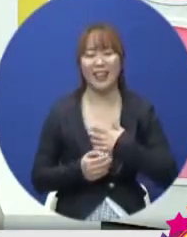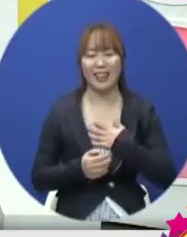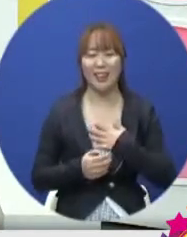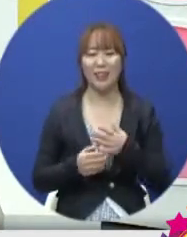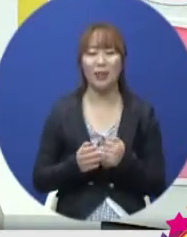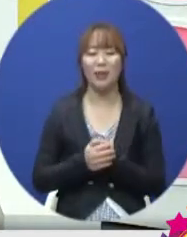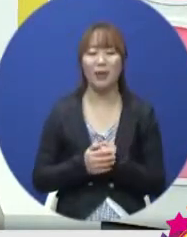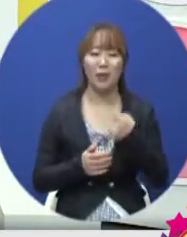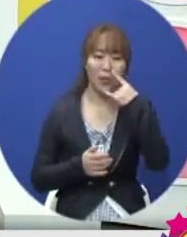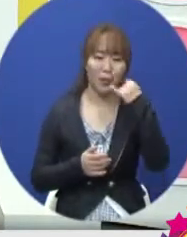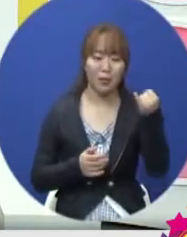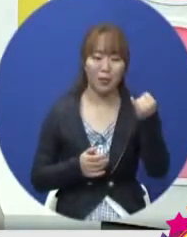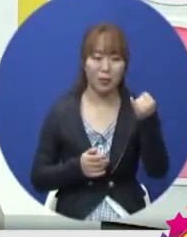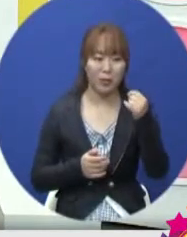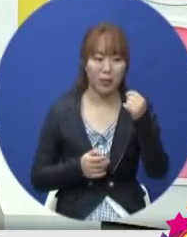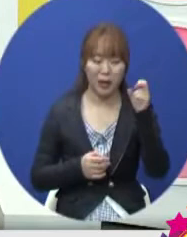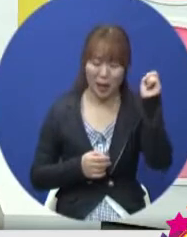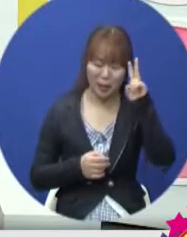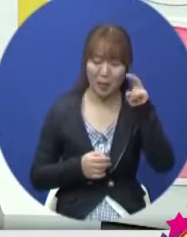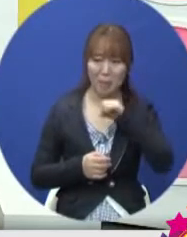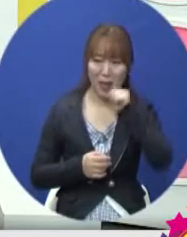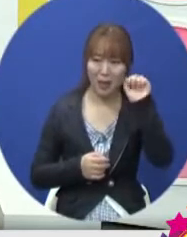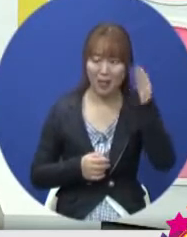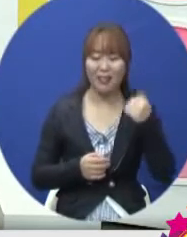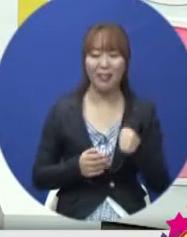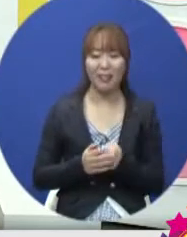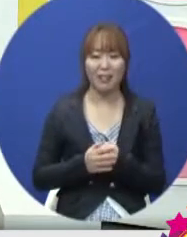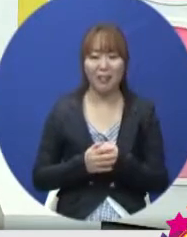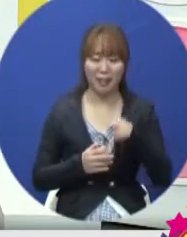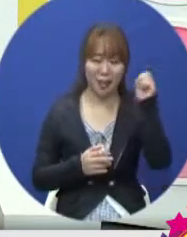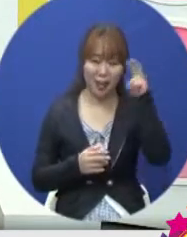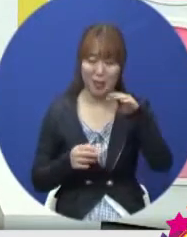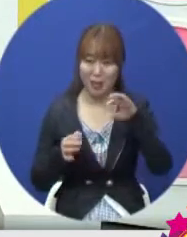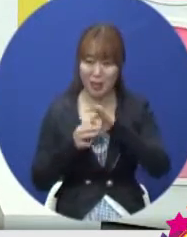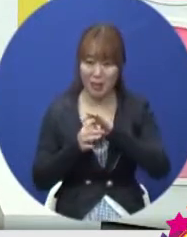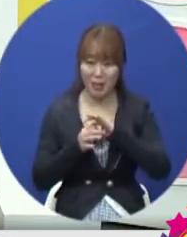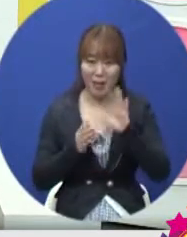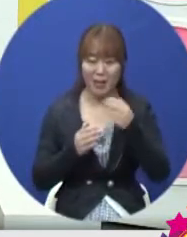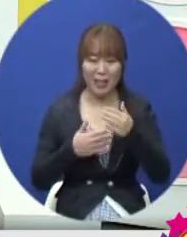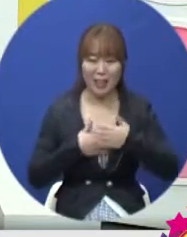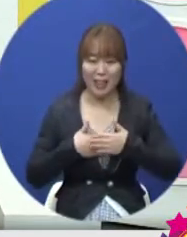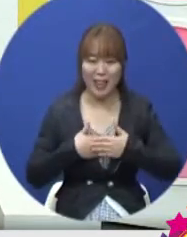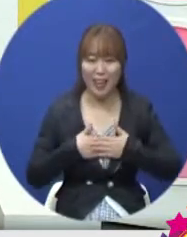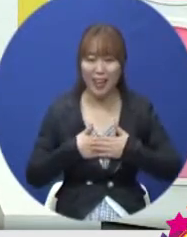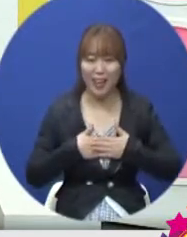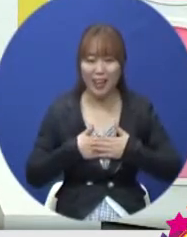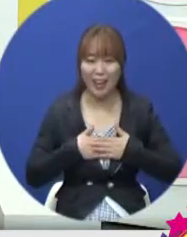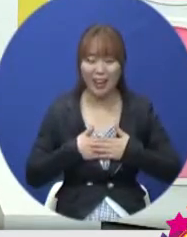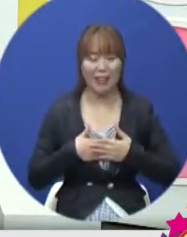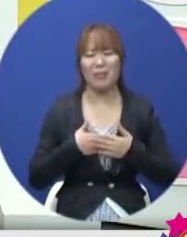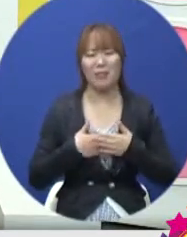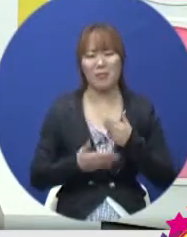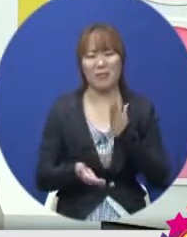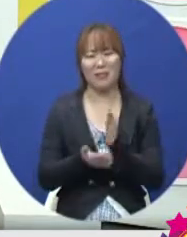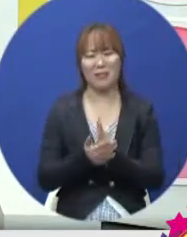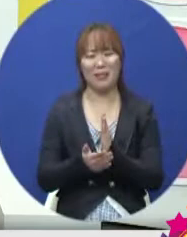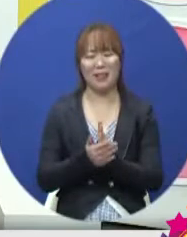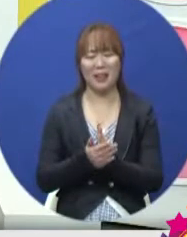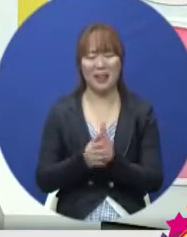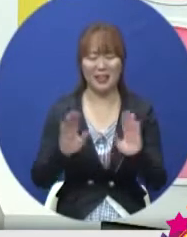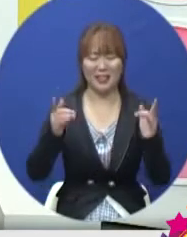알겠습니다. 네. 그럼 어머님 음악 들어보고. 예. 아, 갑자기 딱 연결이 되셔. 혹시 긴장되세요? 예. 긴장하실 거 하나도